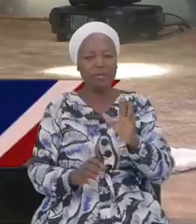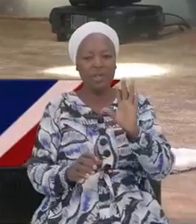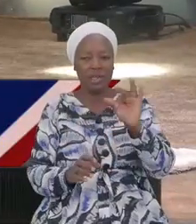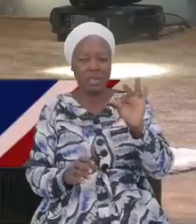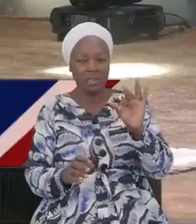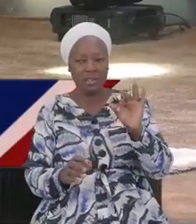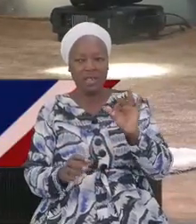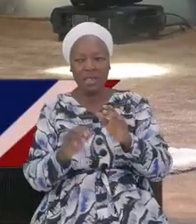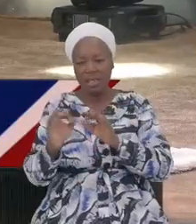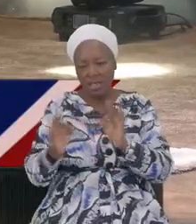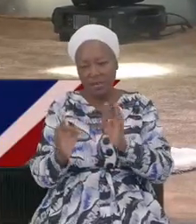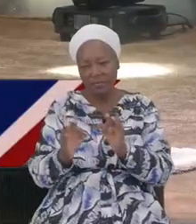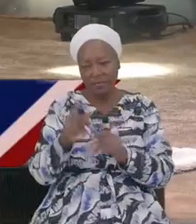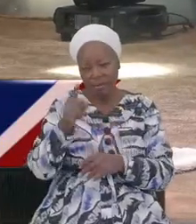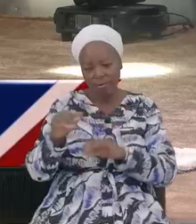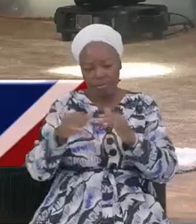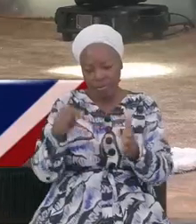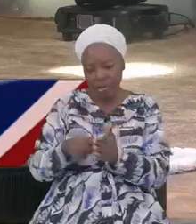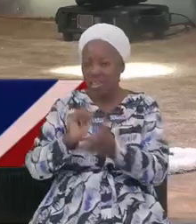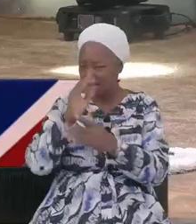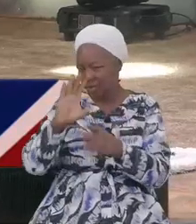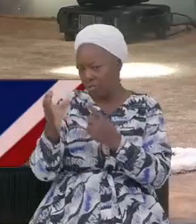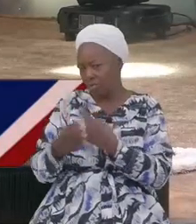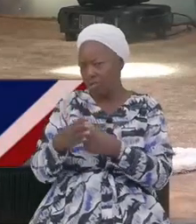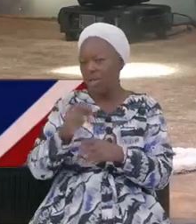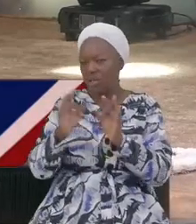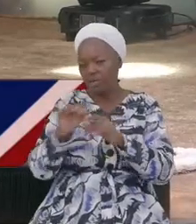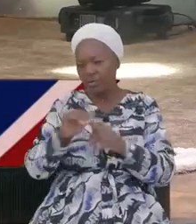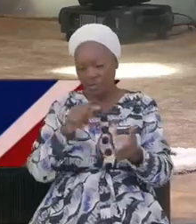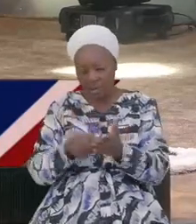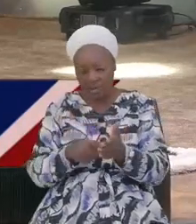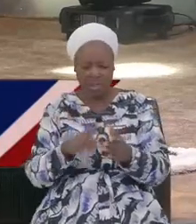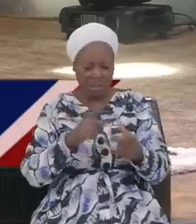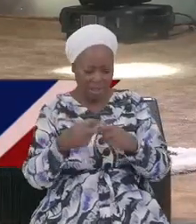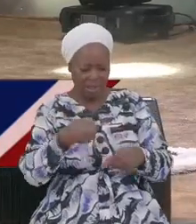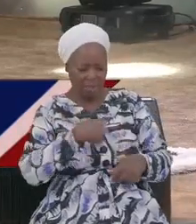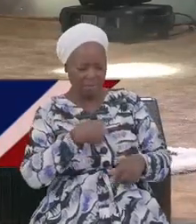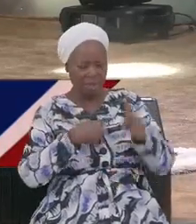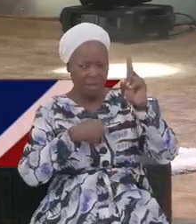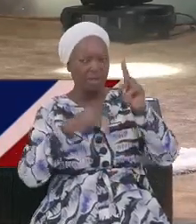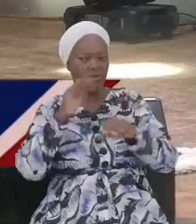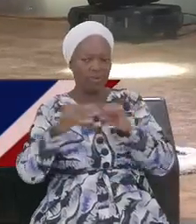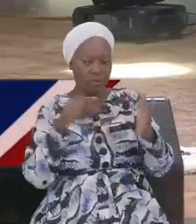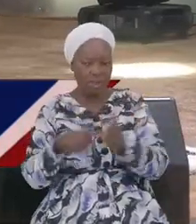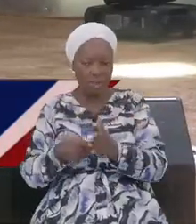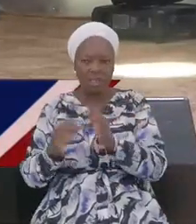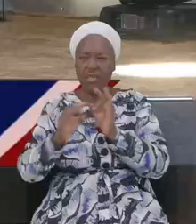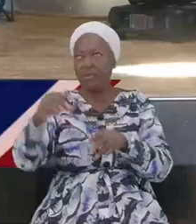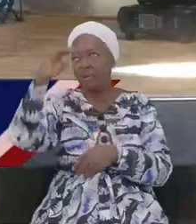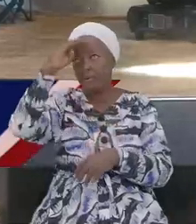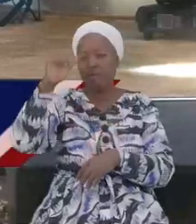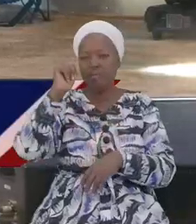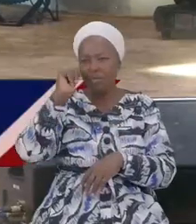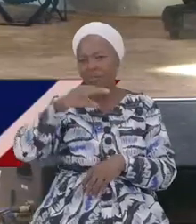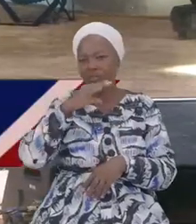si, la proposition de condition, si vous faites ceci, je ferai cela. Si l'homme, si la femme, ou la